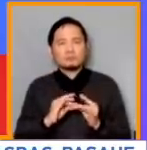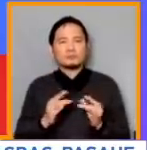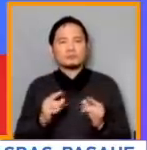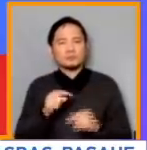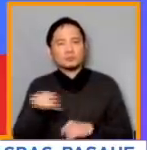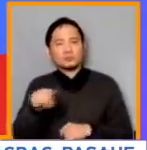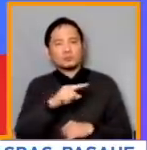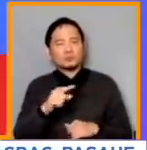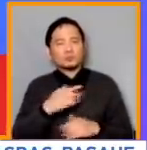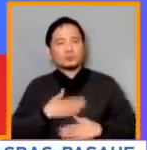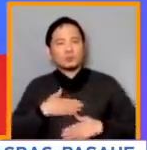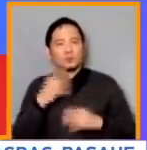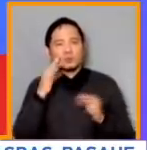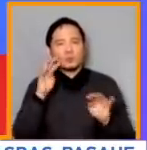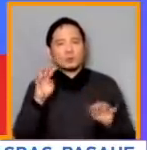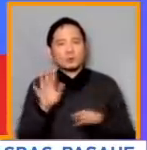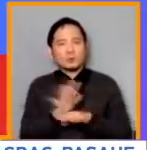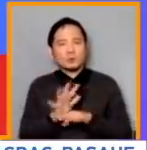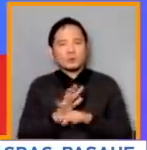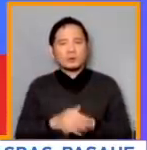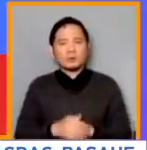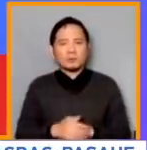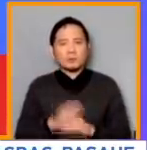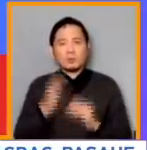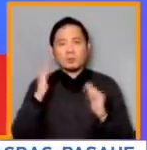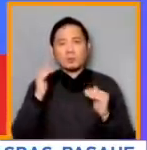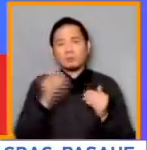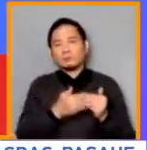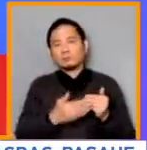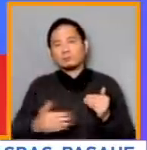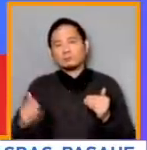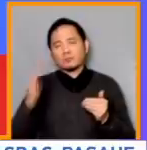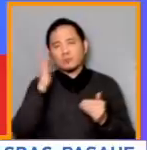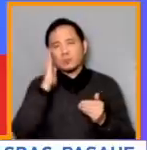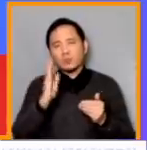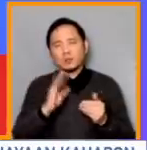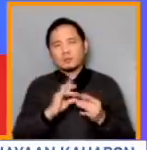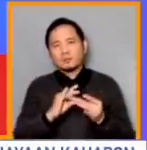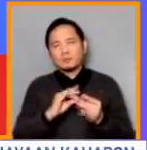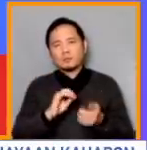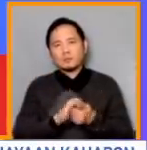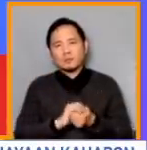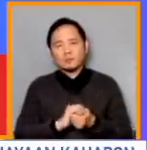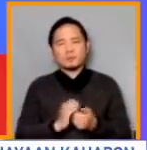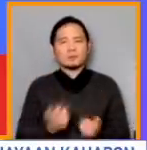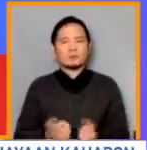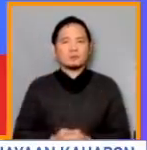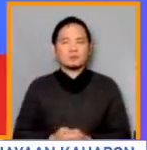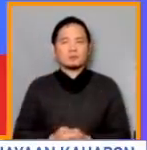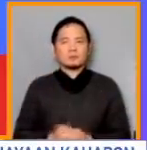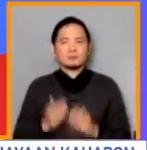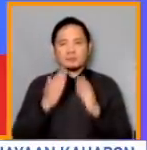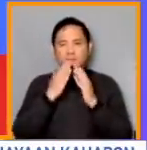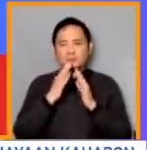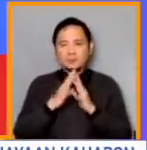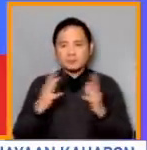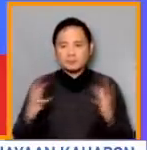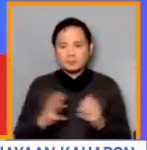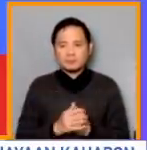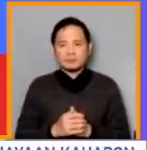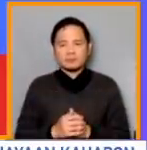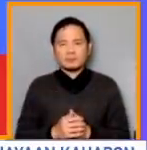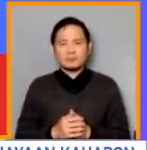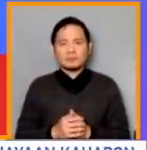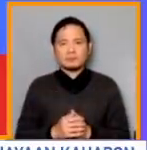And we also look forward to a new era of friendship and cooperation within our small industry. Maraming salamat, Chairman Gozon, Jimmy,